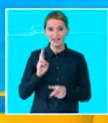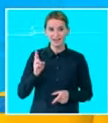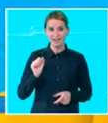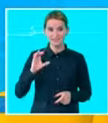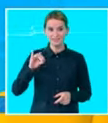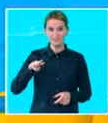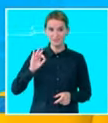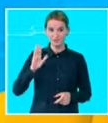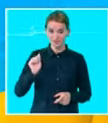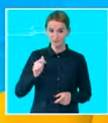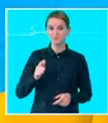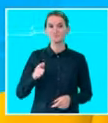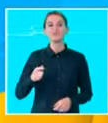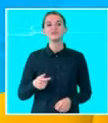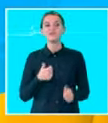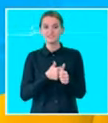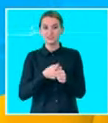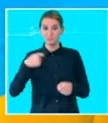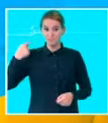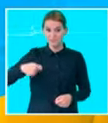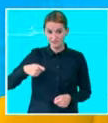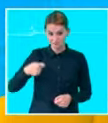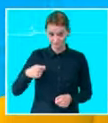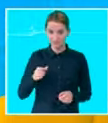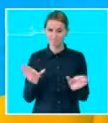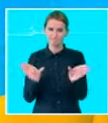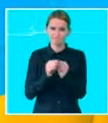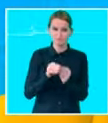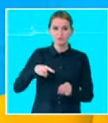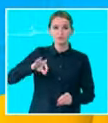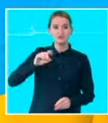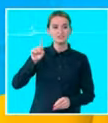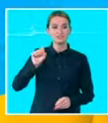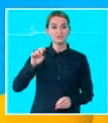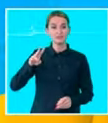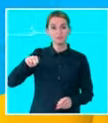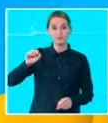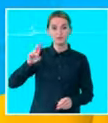кандидат-президент от инициативата Правосъдие за всеки. Нека най-добрия победи.